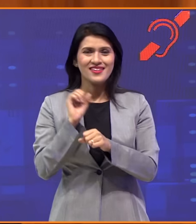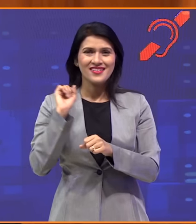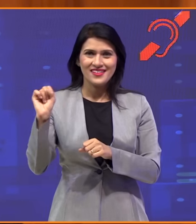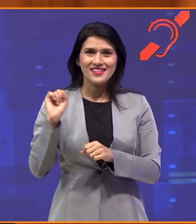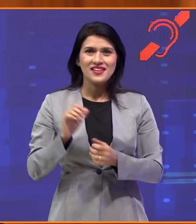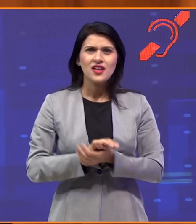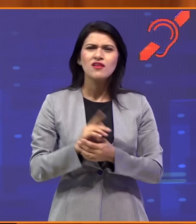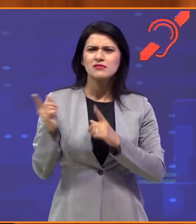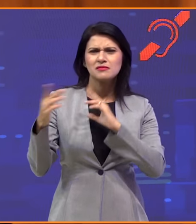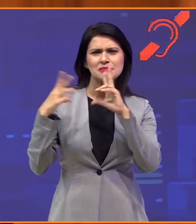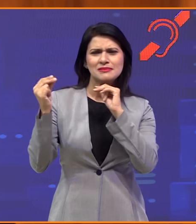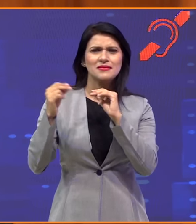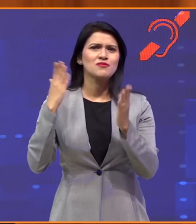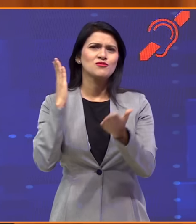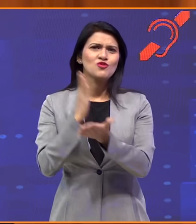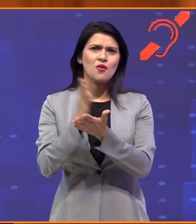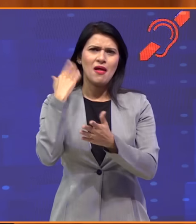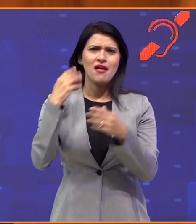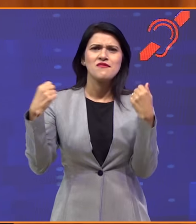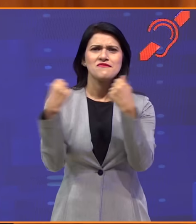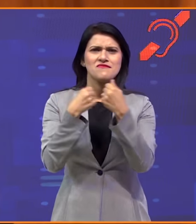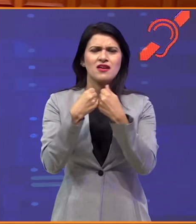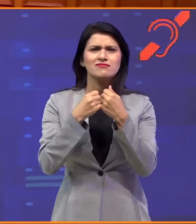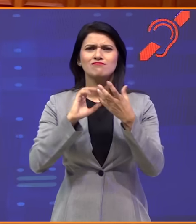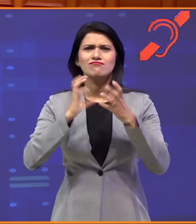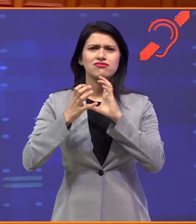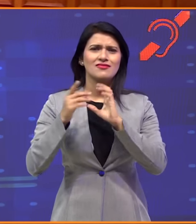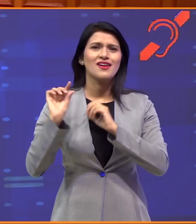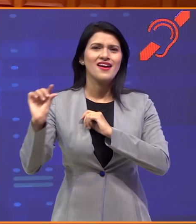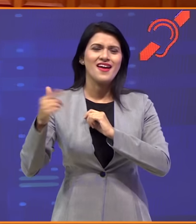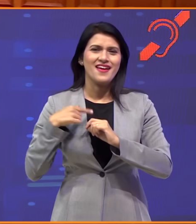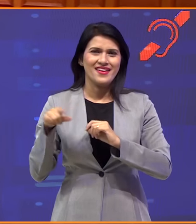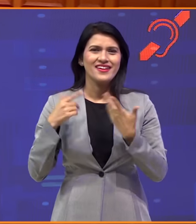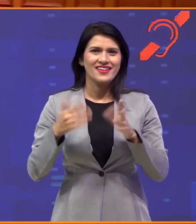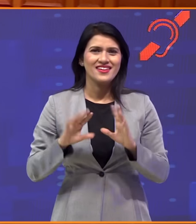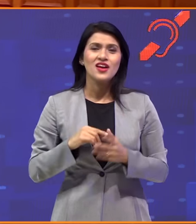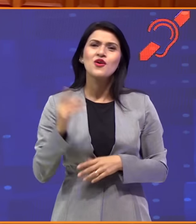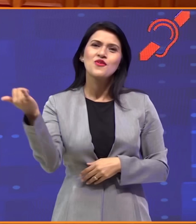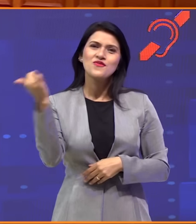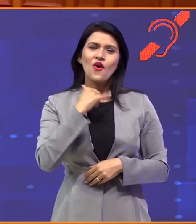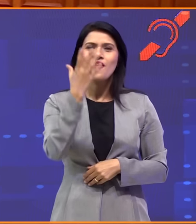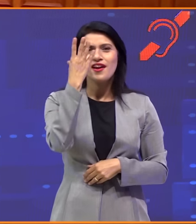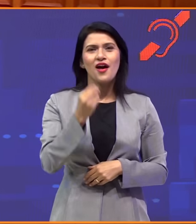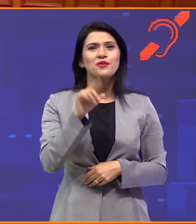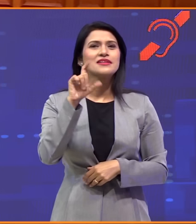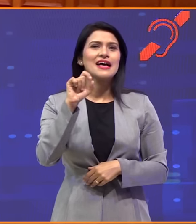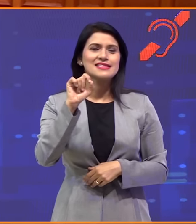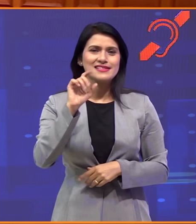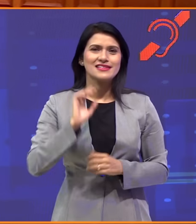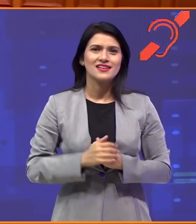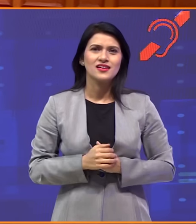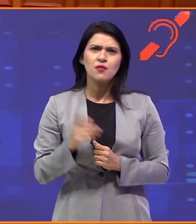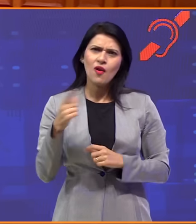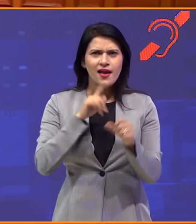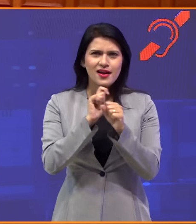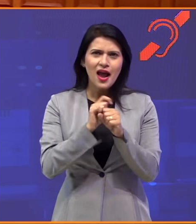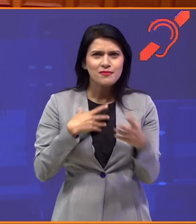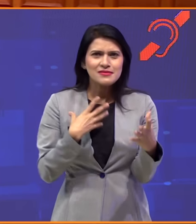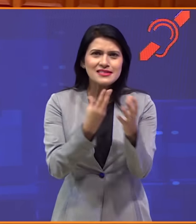क्योंकि हम दोनों के बीच में झगड़ा हो चुका था कुछ मनमुटाव हो चुका था उसी का फोन आया 10:00 बजे रात को कि आप मेरे साथ काम